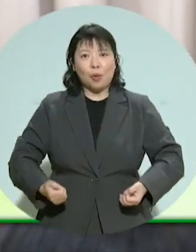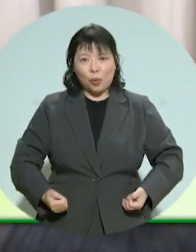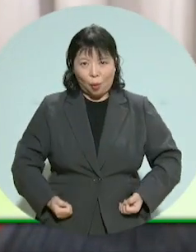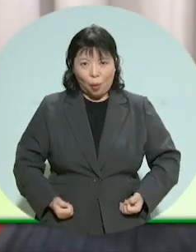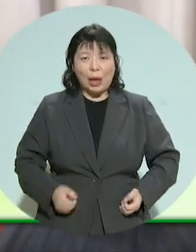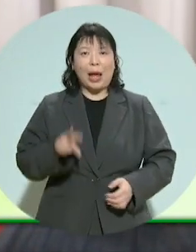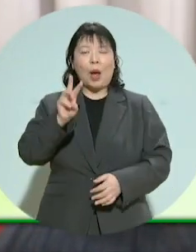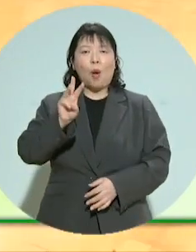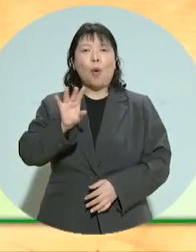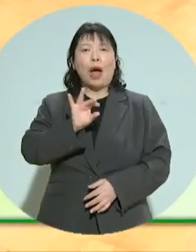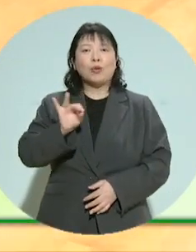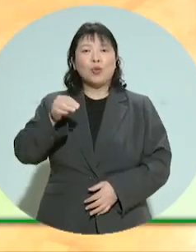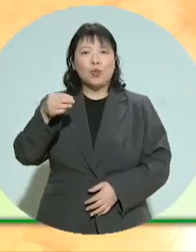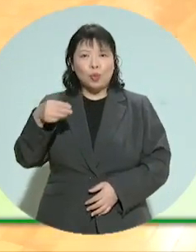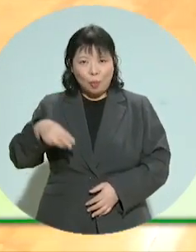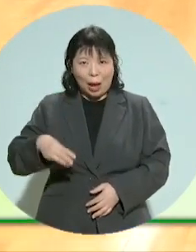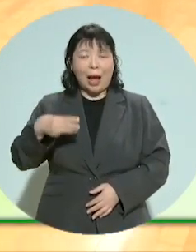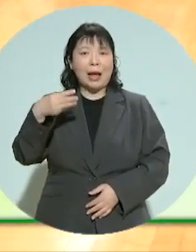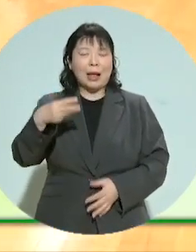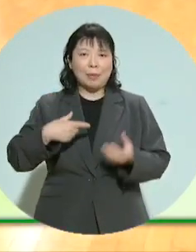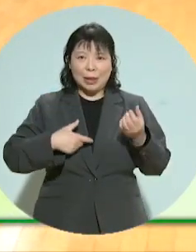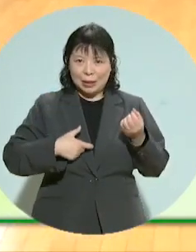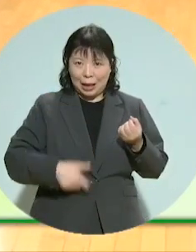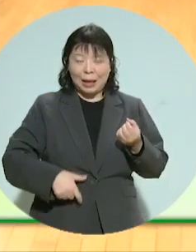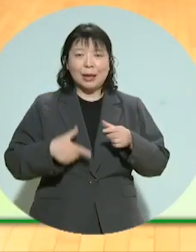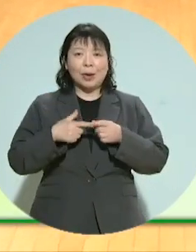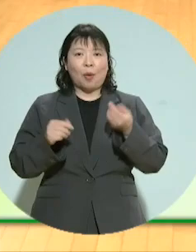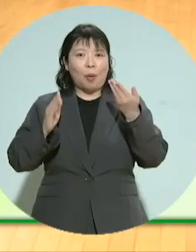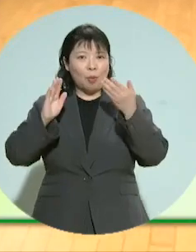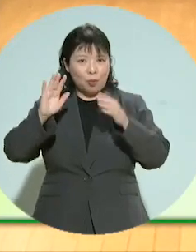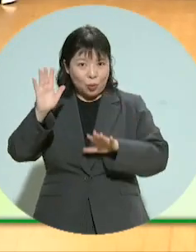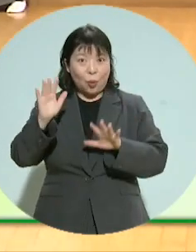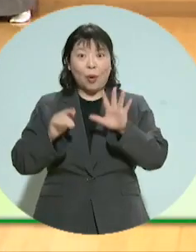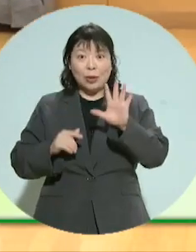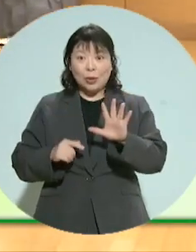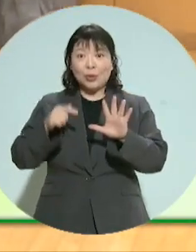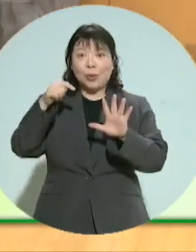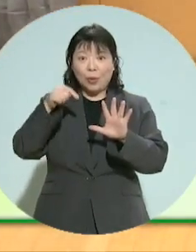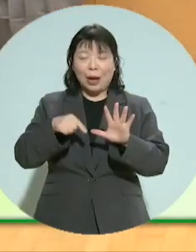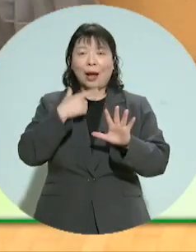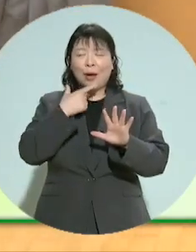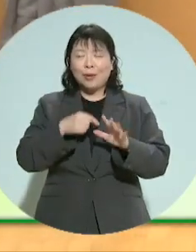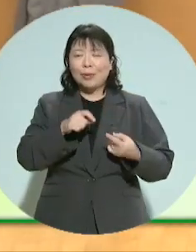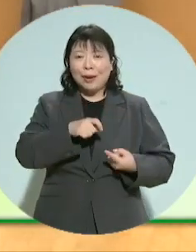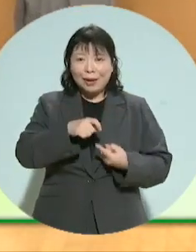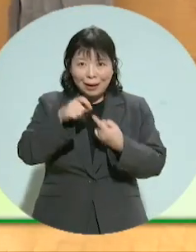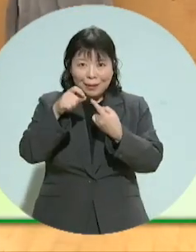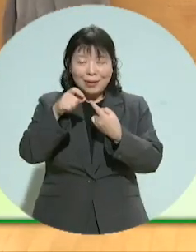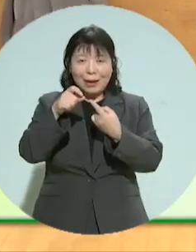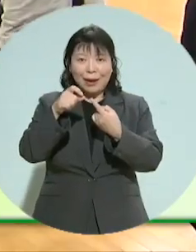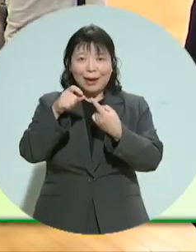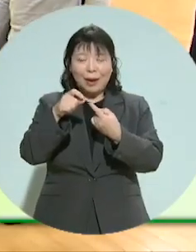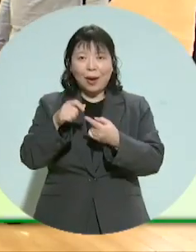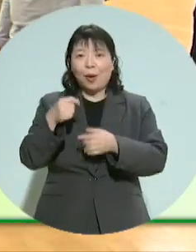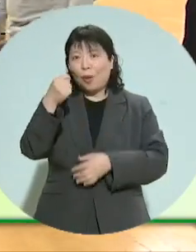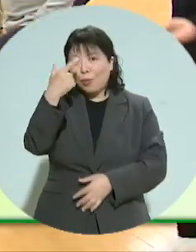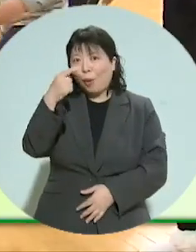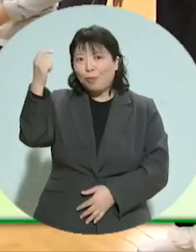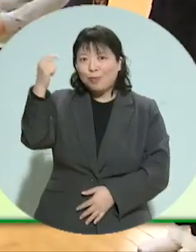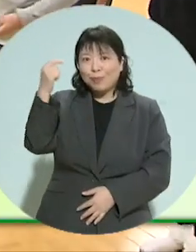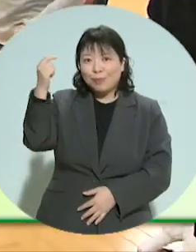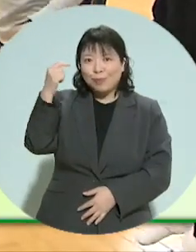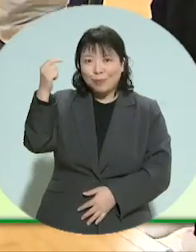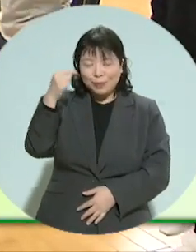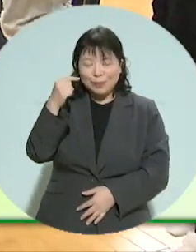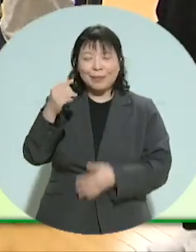妻、三味線、日本舞踊の5つの分野から好きな分野1つを選び、プロの実演家の